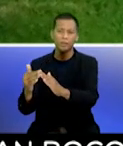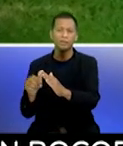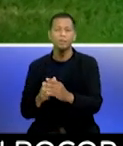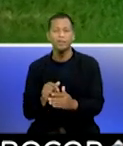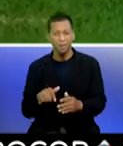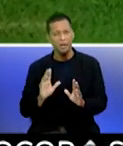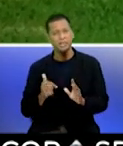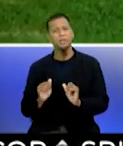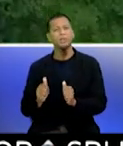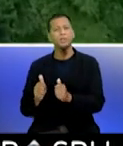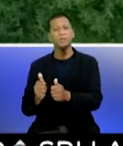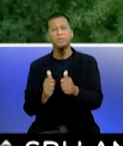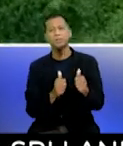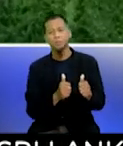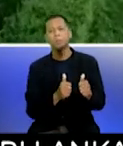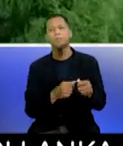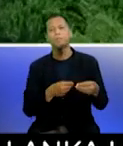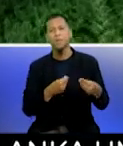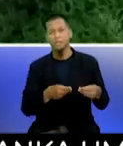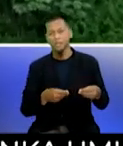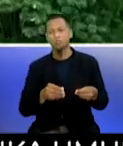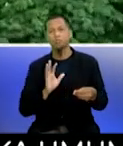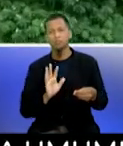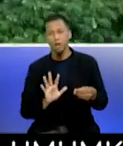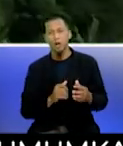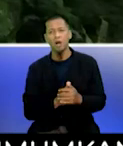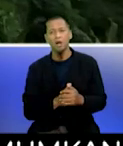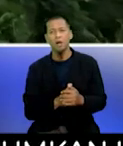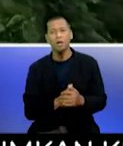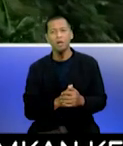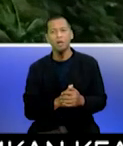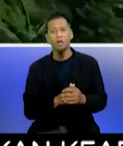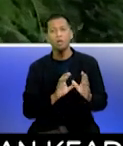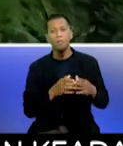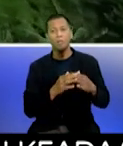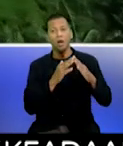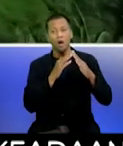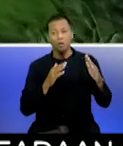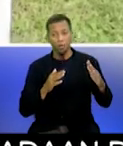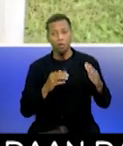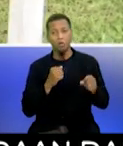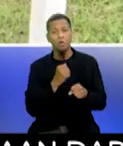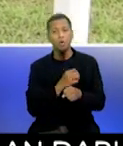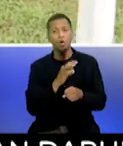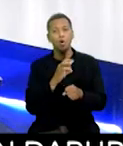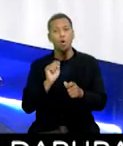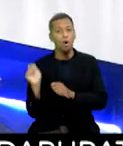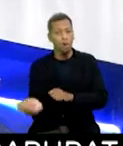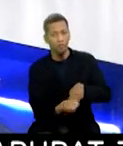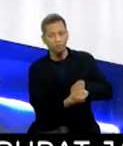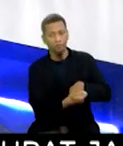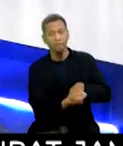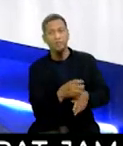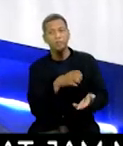mempersiapkan dan sudah memasarkan private clubhouse di Lido Golf, Trump Golf, Lido Golf yang ada di Lido ya.